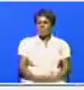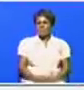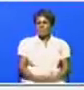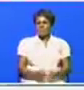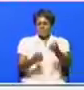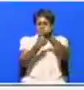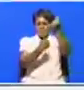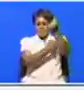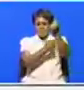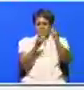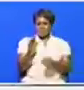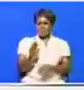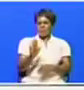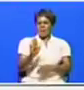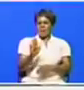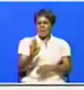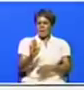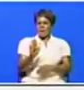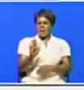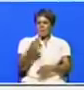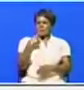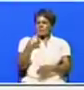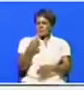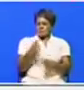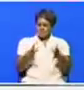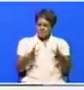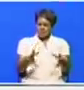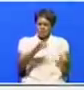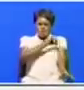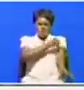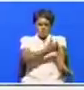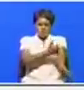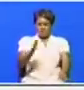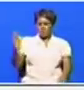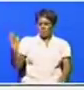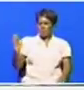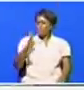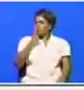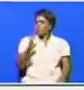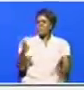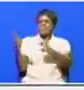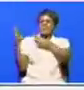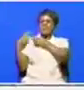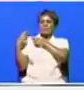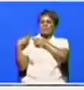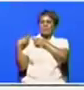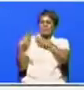Wafuasi wa Chadema wameshachamaa, wanashinikiza mamlaka za usalama kuwajibika.